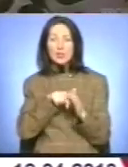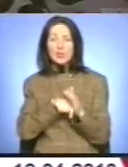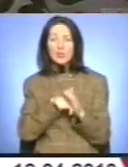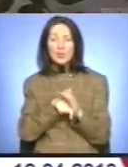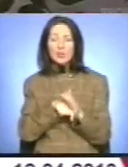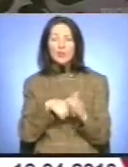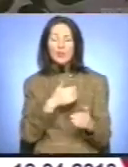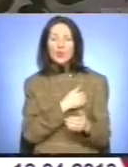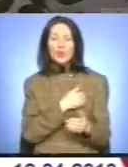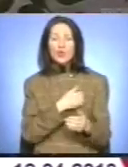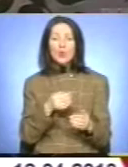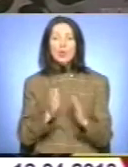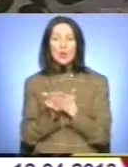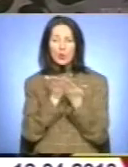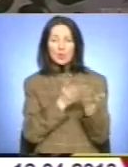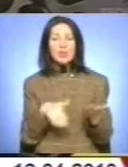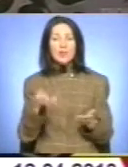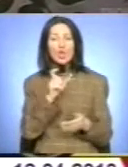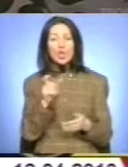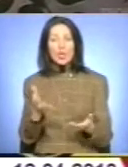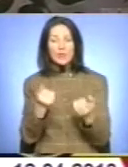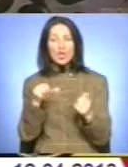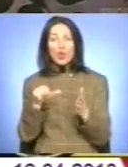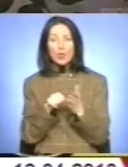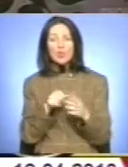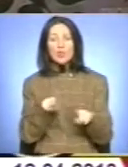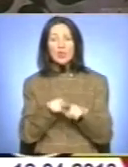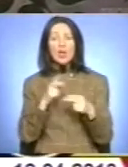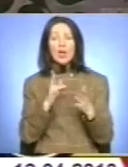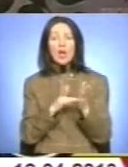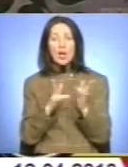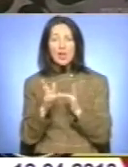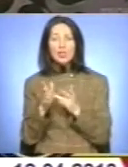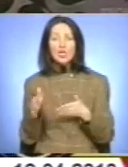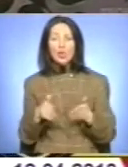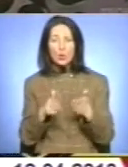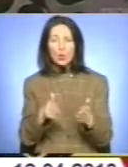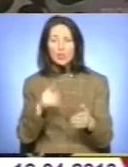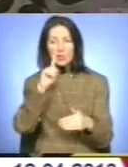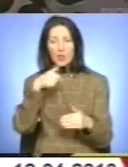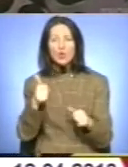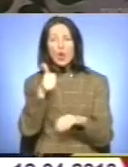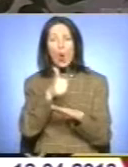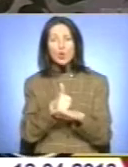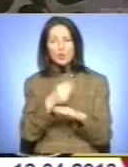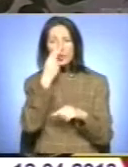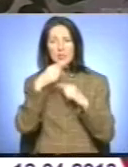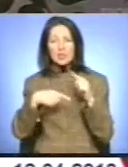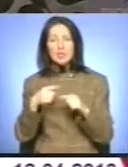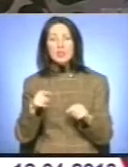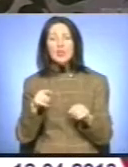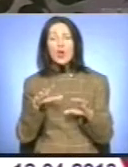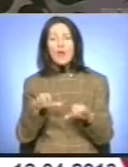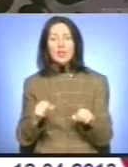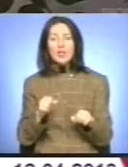всіх тернополян взяти участь у цій хресній дорозі. Знаємо також, що її очолить традиційно владика, архієпископ і митрополит